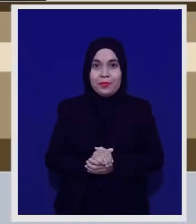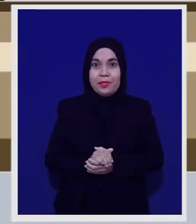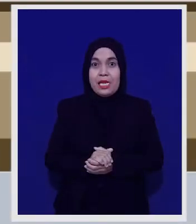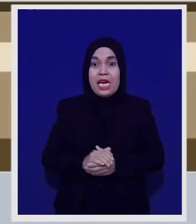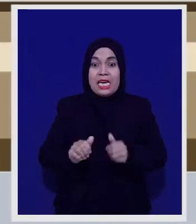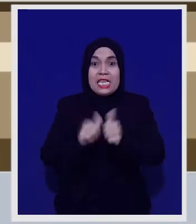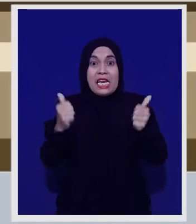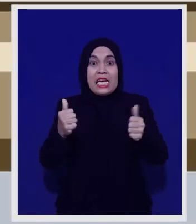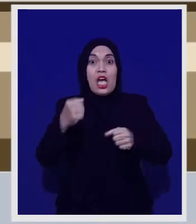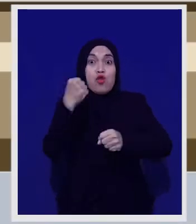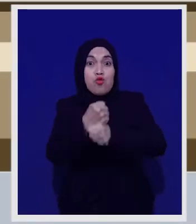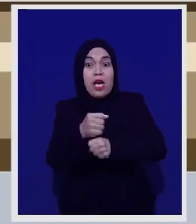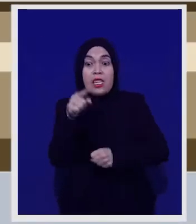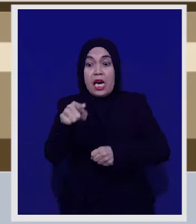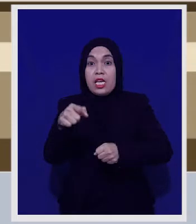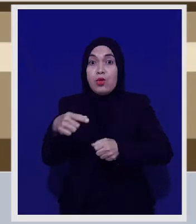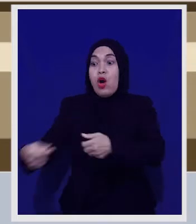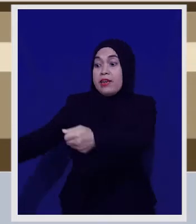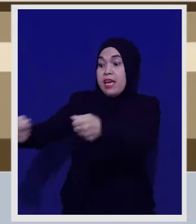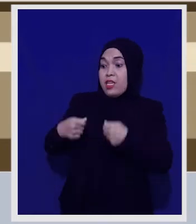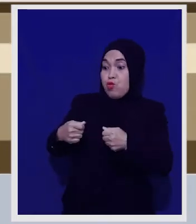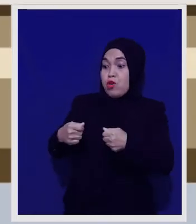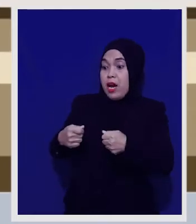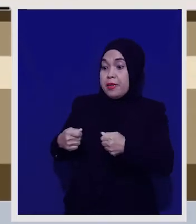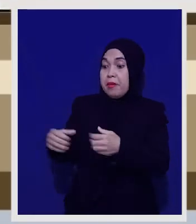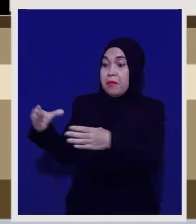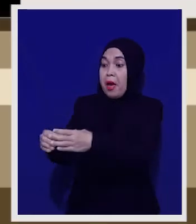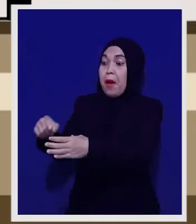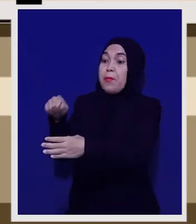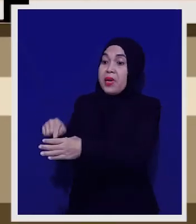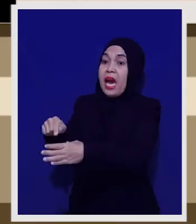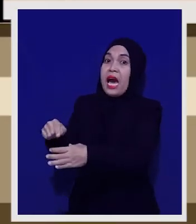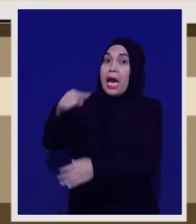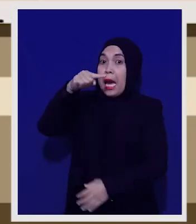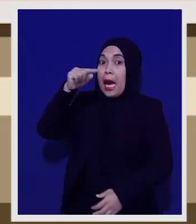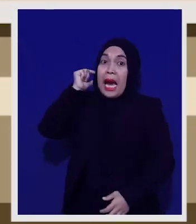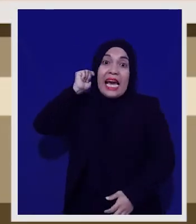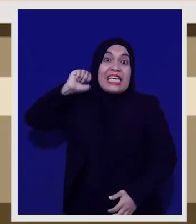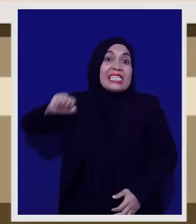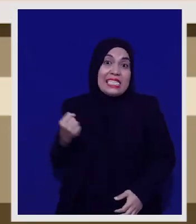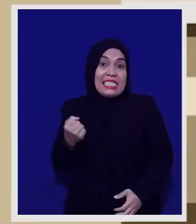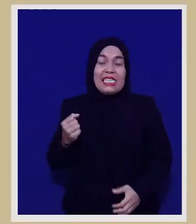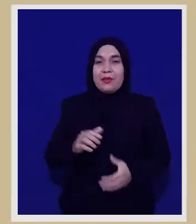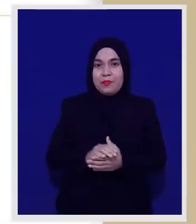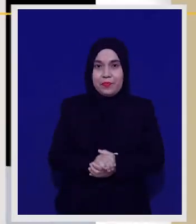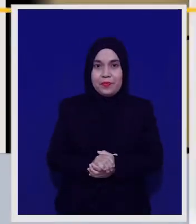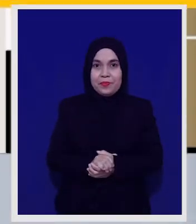Cerai gugat adalah gugatan perceraian yang diajukan oleh bubuhan istri.